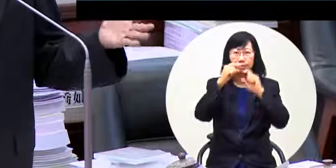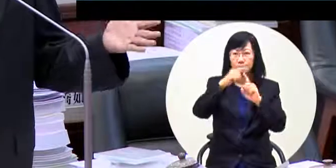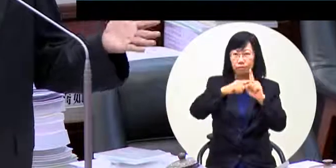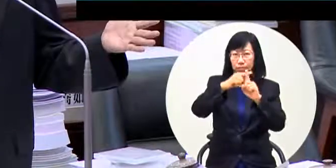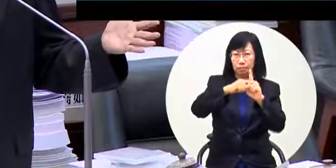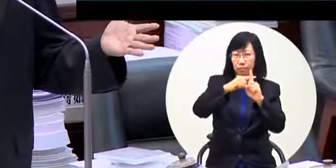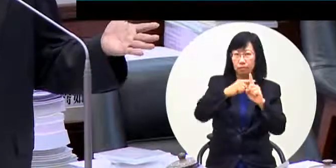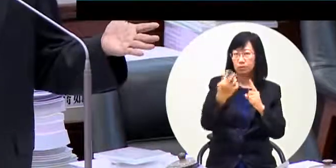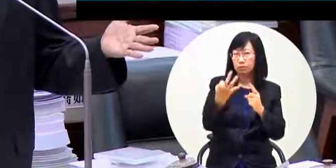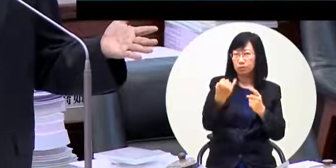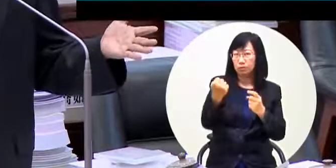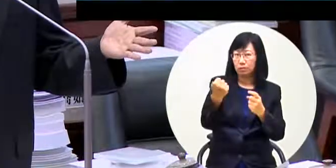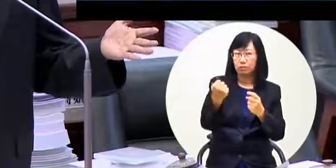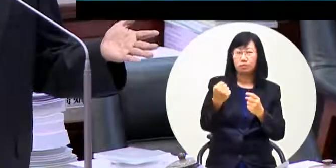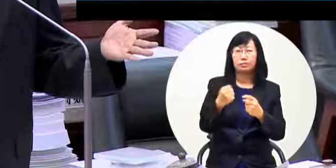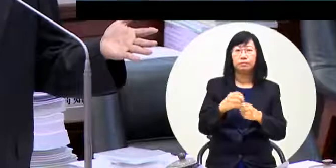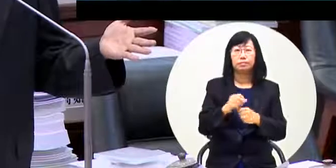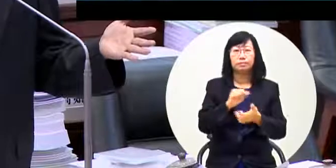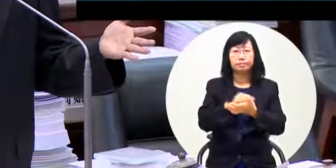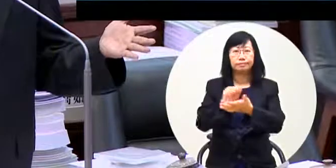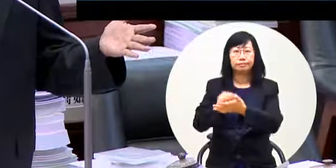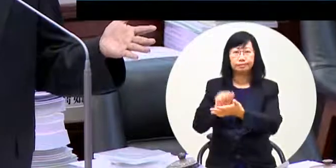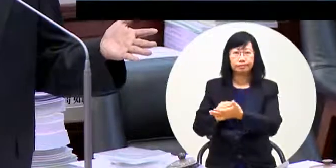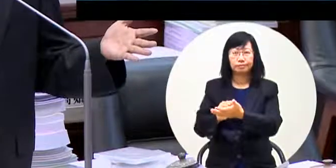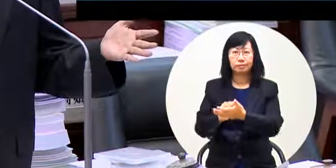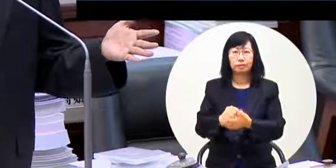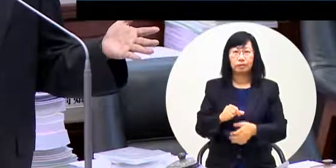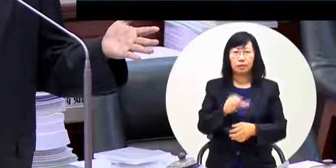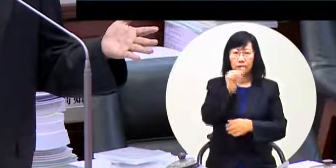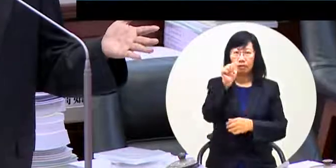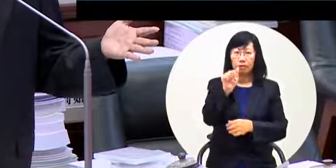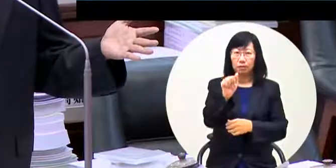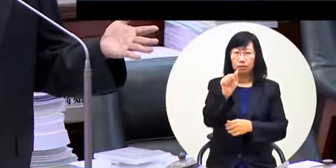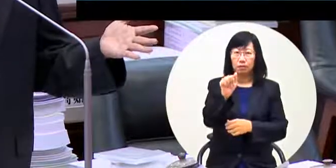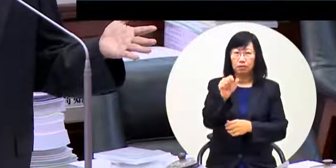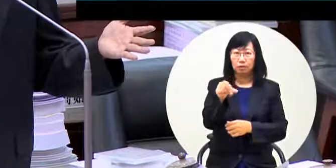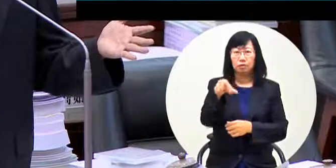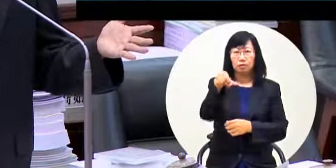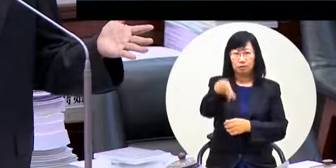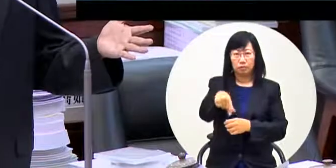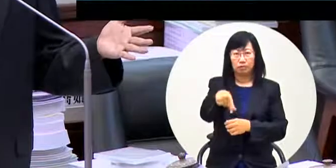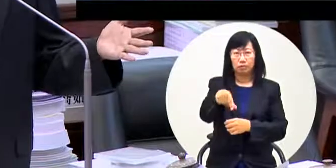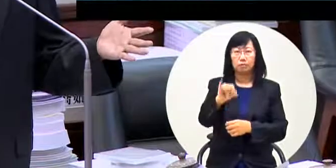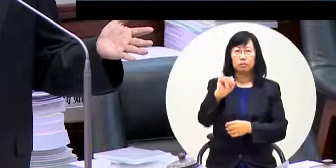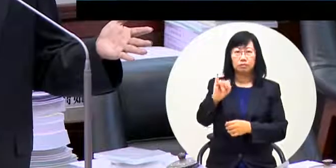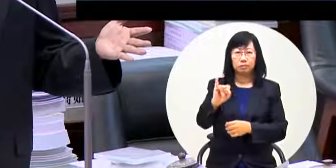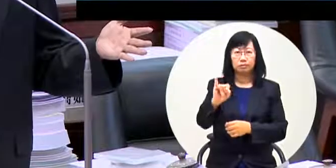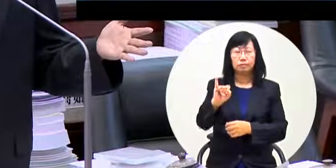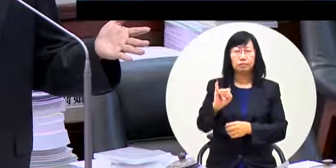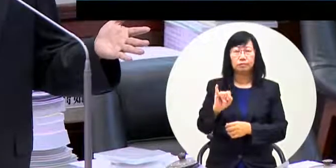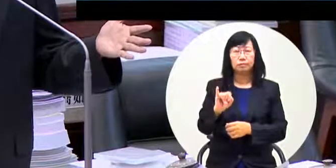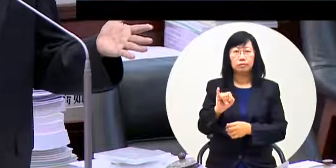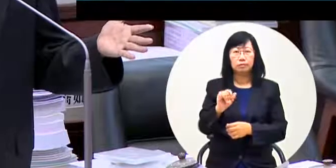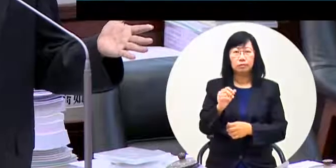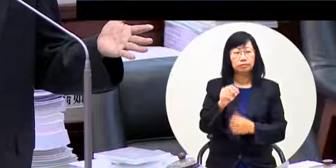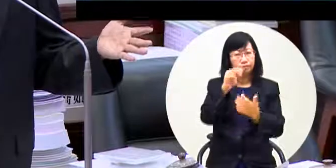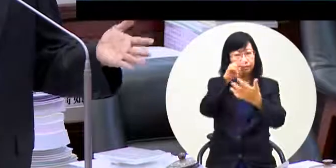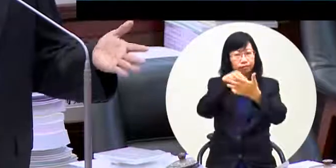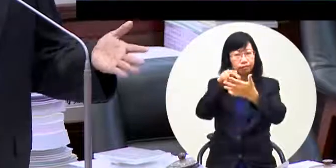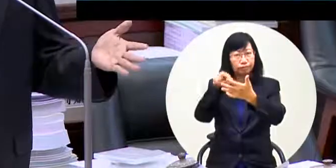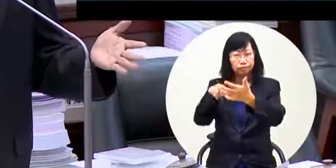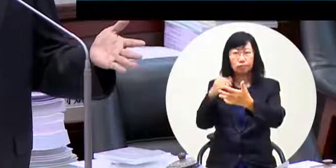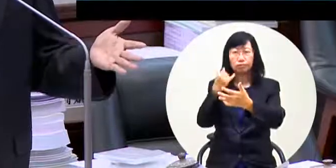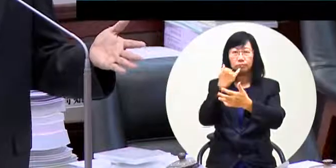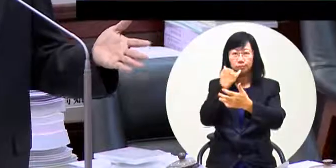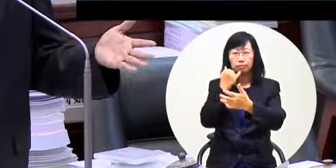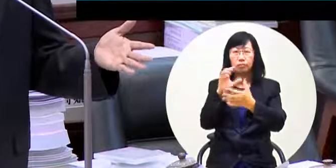这个 AQI 我们把这样的一个，我们各位可以看得到，这中间右边几